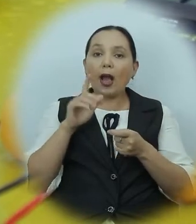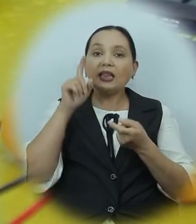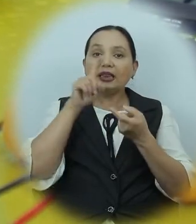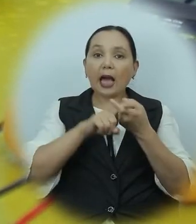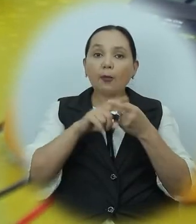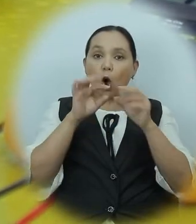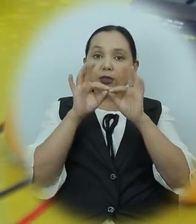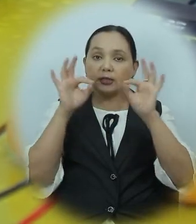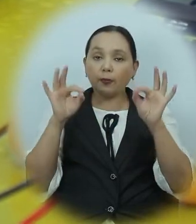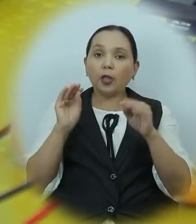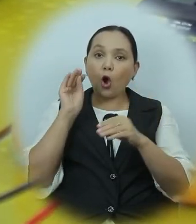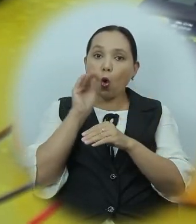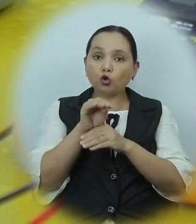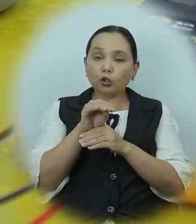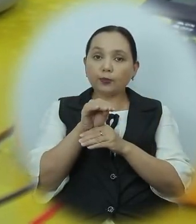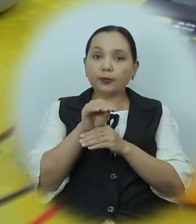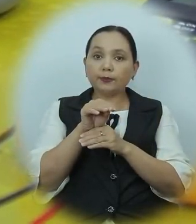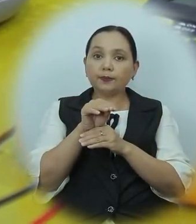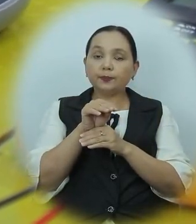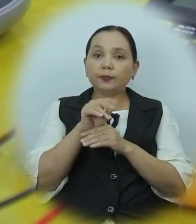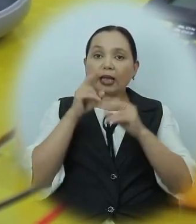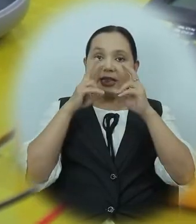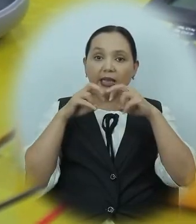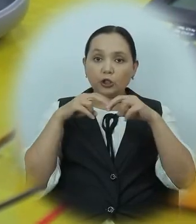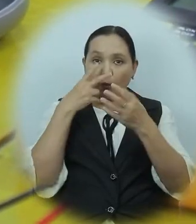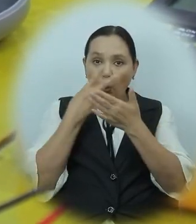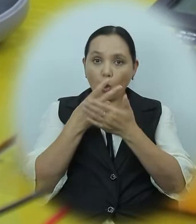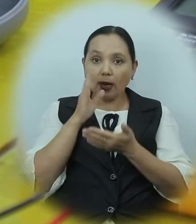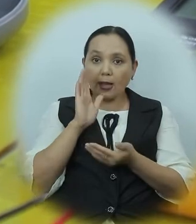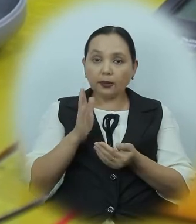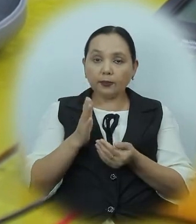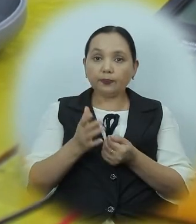simiga qo'shib tekshirib ko'riladi.